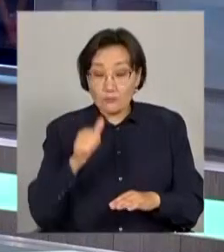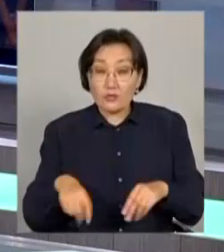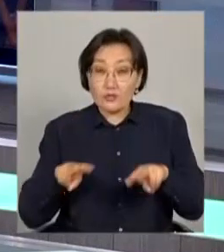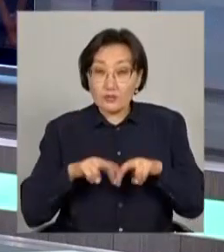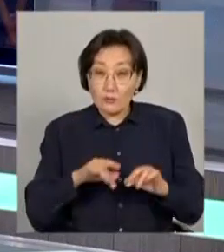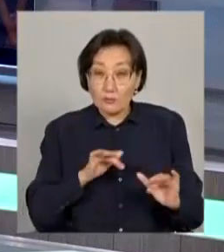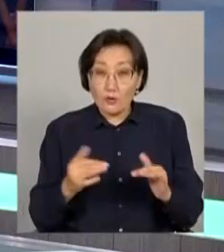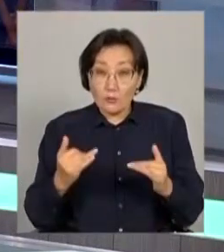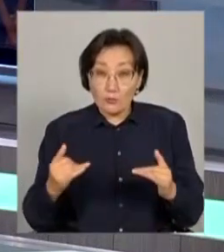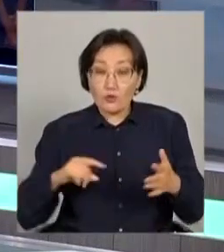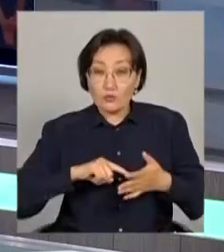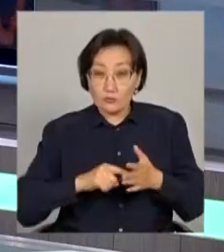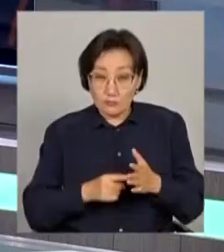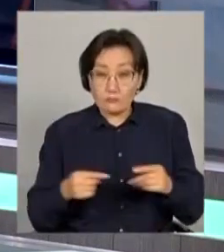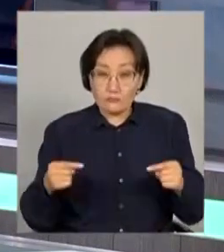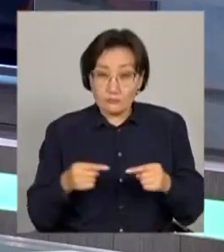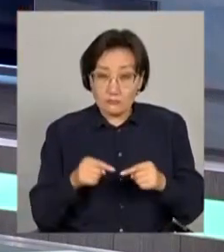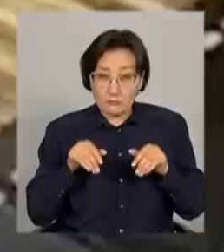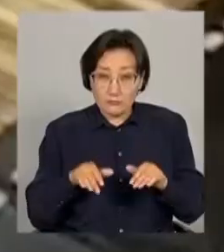іске бүгін нүкте қойылды.